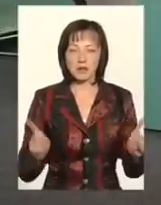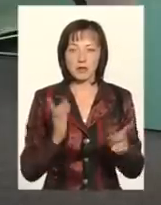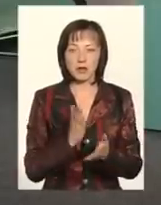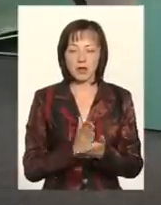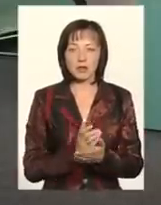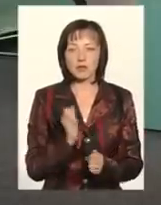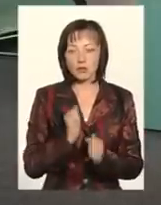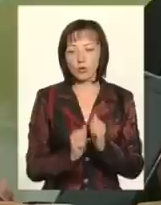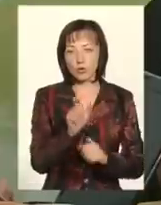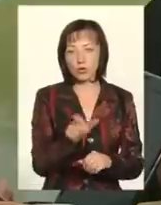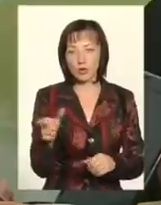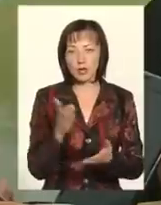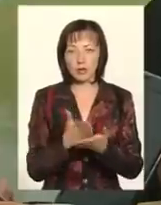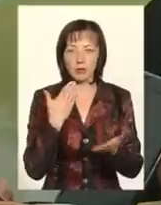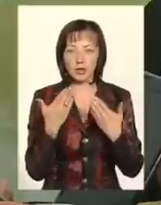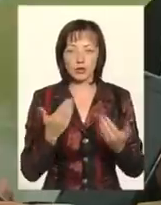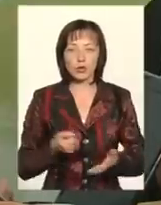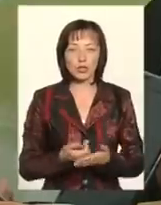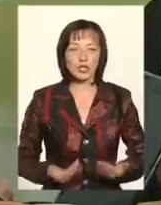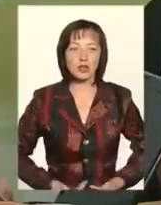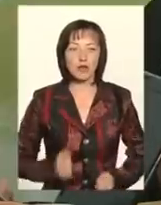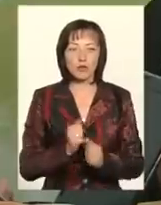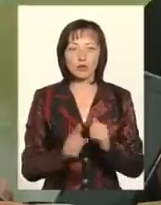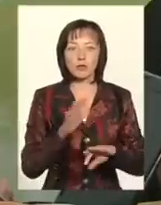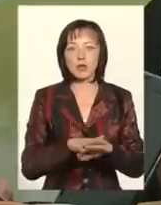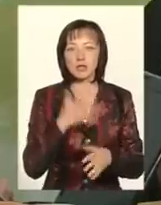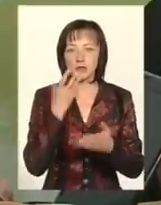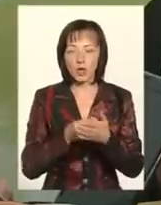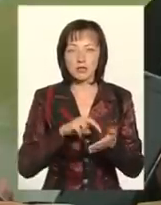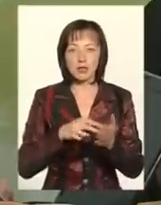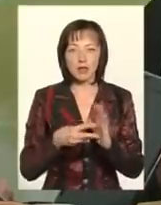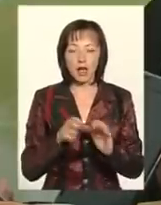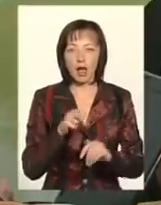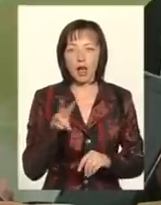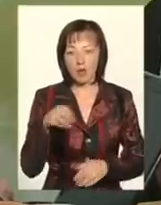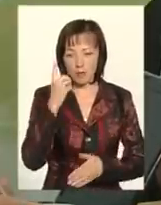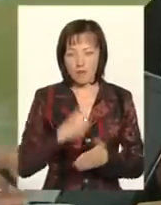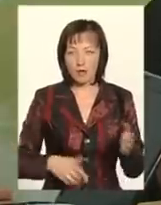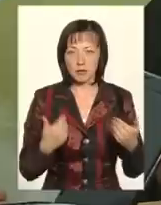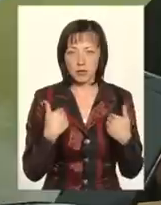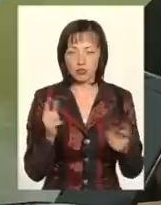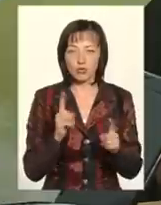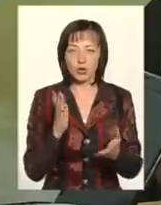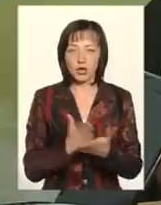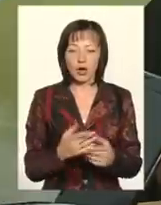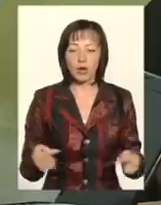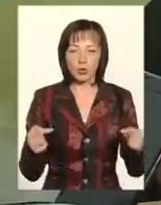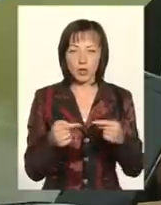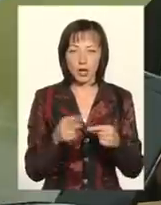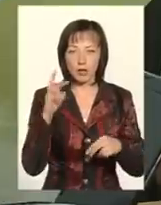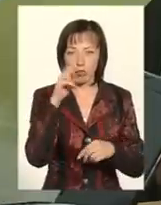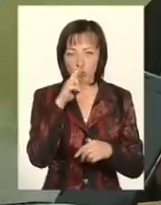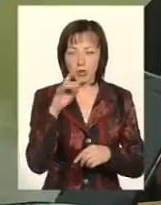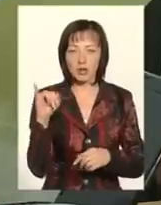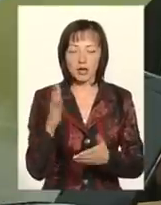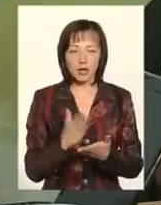кожної людини є свій підхід до життя так само і тут то естьсть в кожного банка була своя стратегія але повірте мені що є і конкретні і помилки